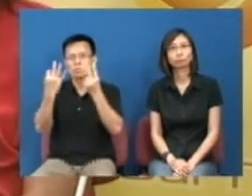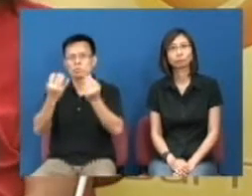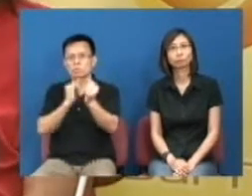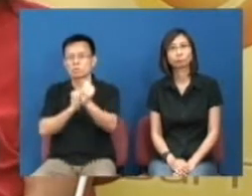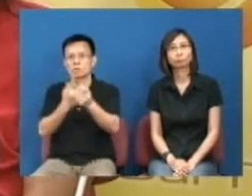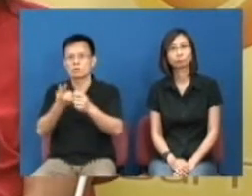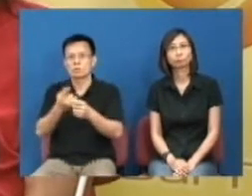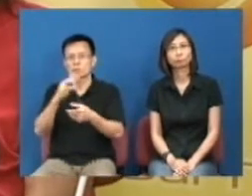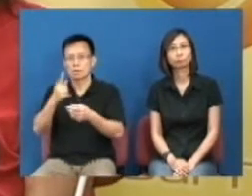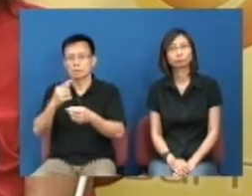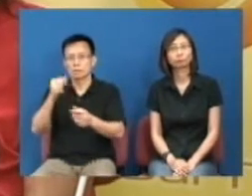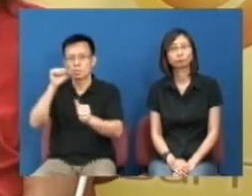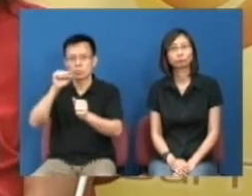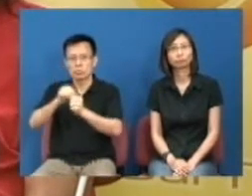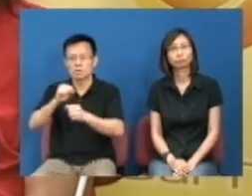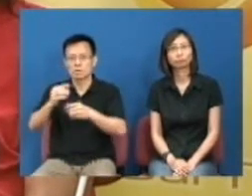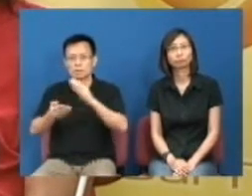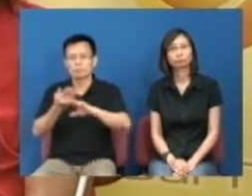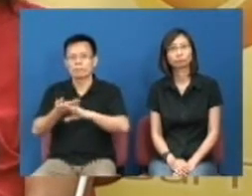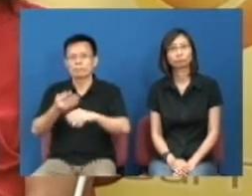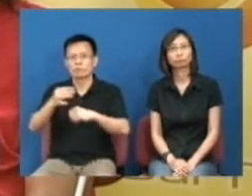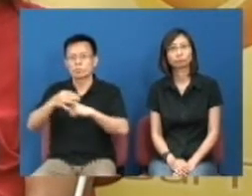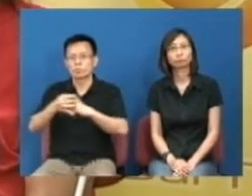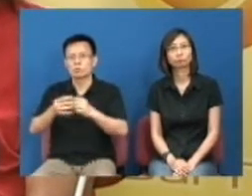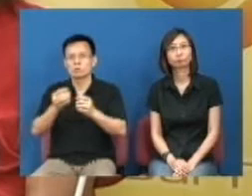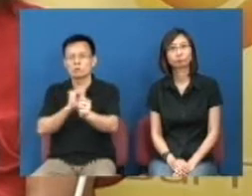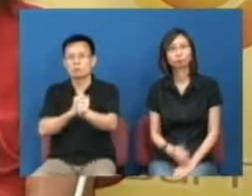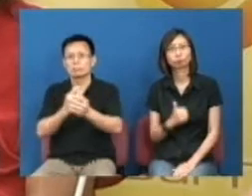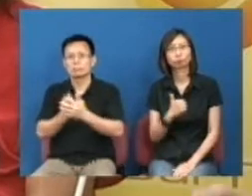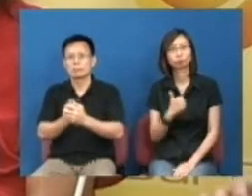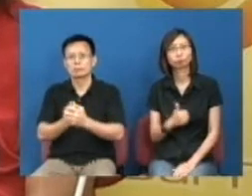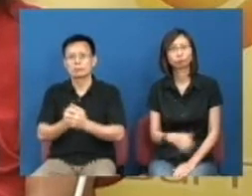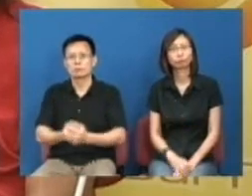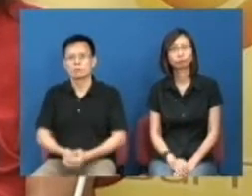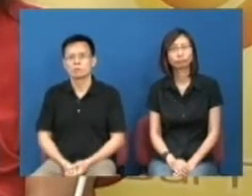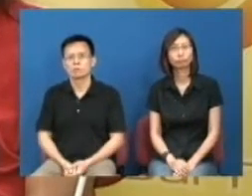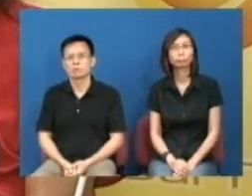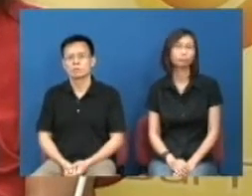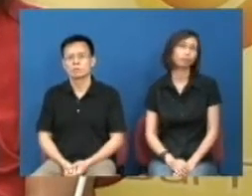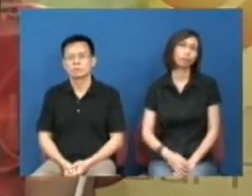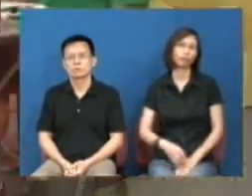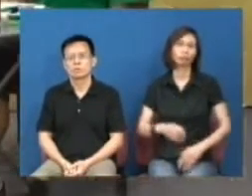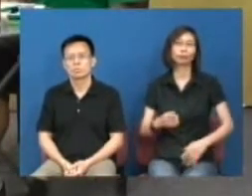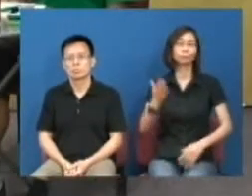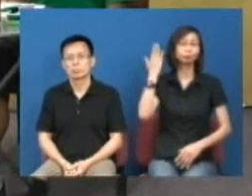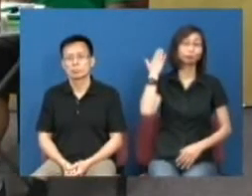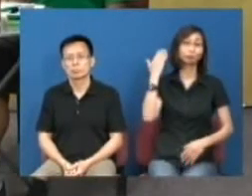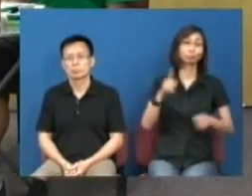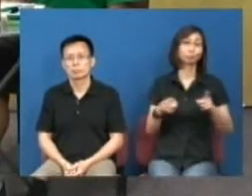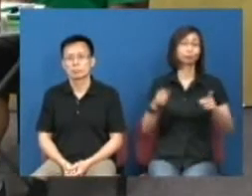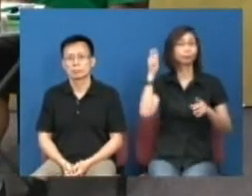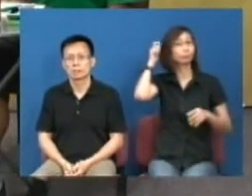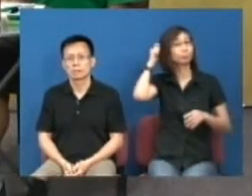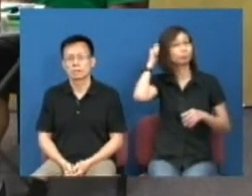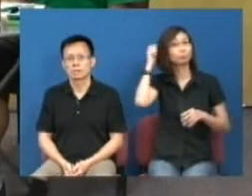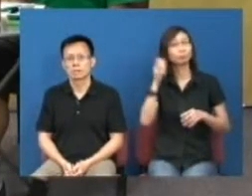顛覆罪啊、顛覆罪啊嗰啲咁嘅問題啊。 咁當然，其實頭先陳波講過就係話，即係支聯會